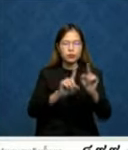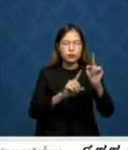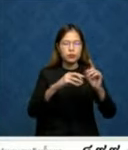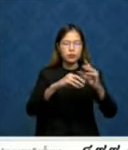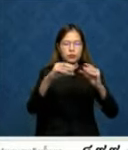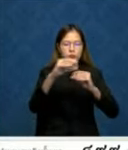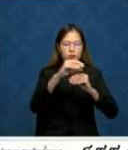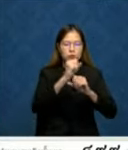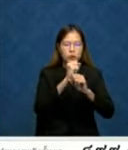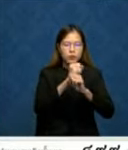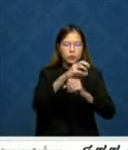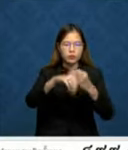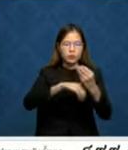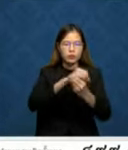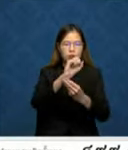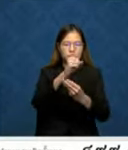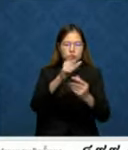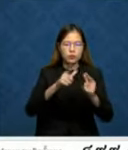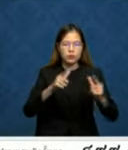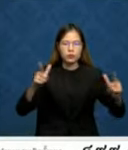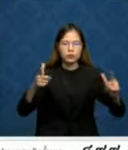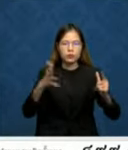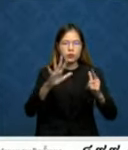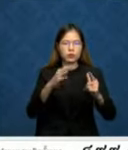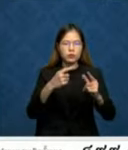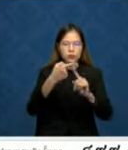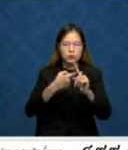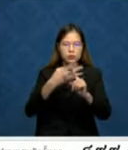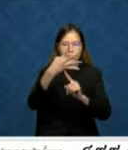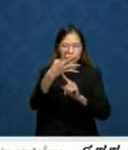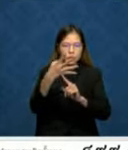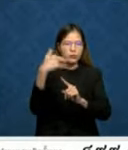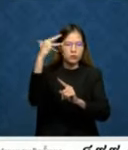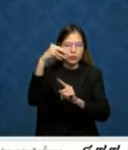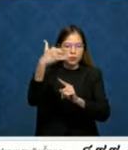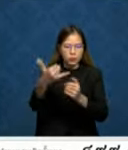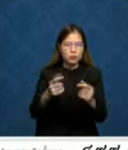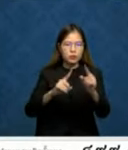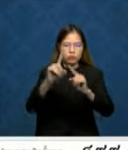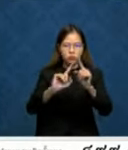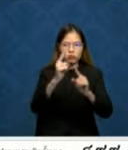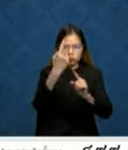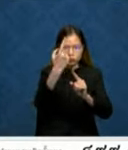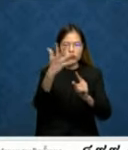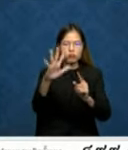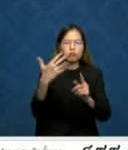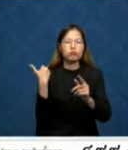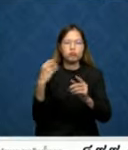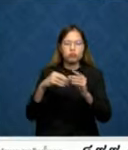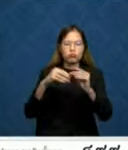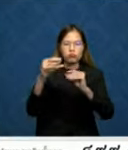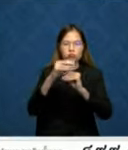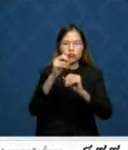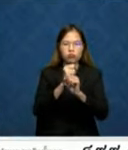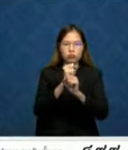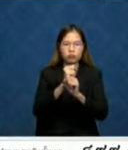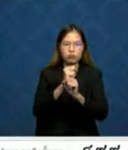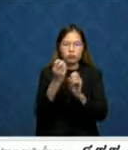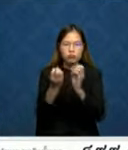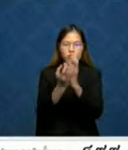การทำให้เศรษฐกิจขยายตัว 1.2% แต่เดือนเมษายนที่ผ่านมาหน่วยงานประเมินใหม่ผลคือโครงการส่งผลต่อเศรษฐกิจ